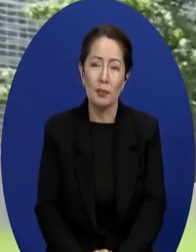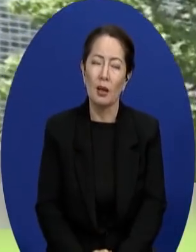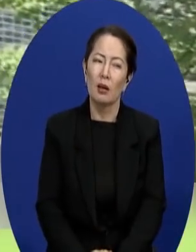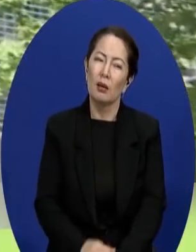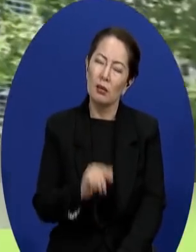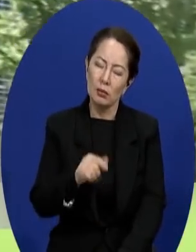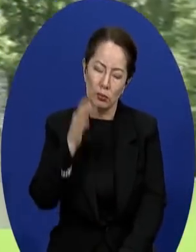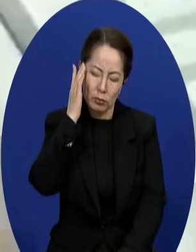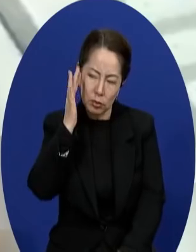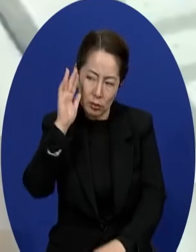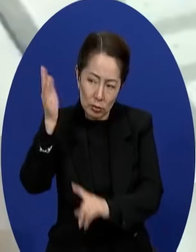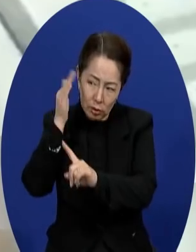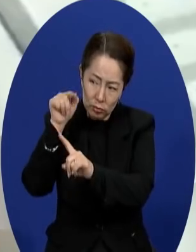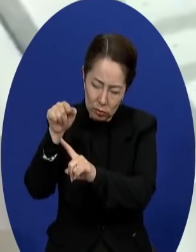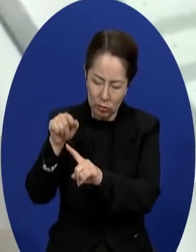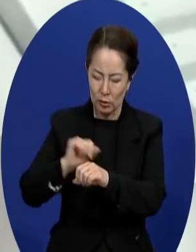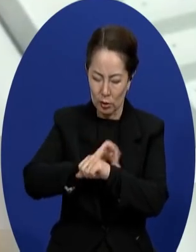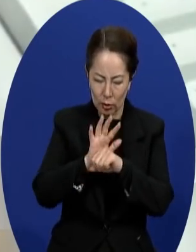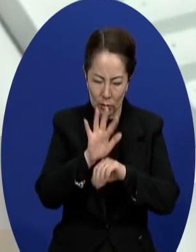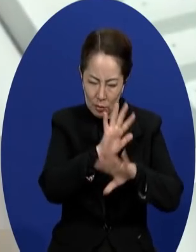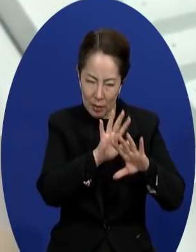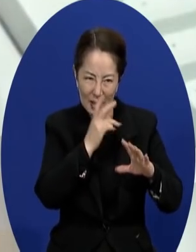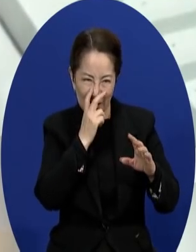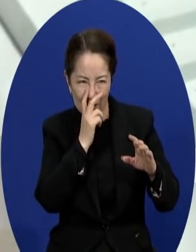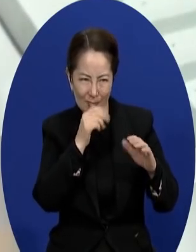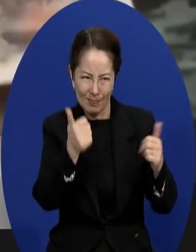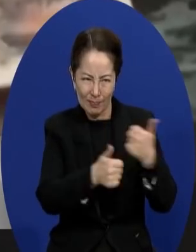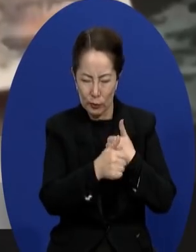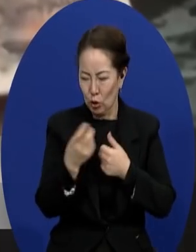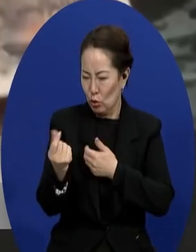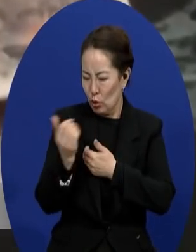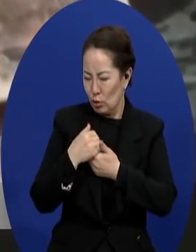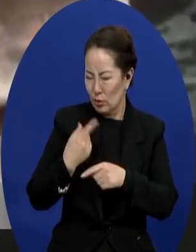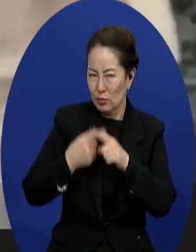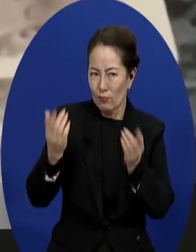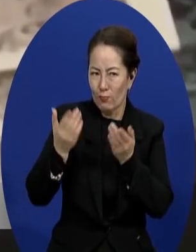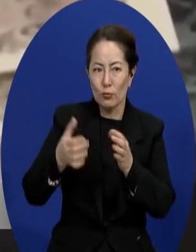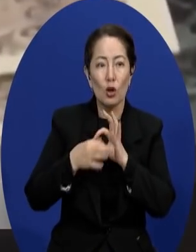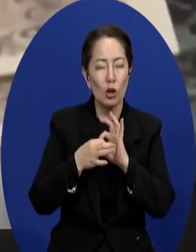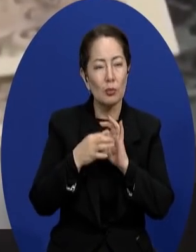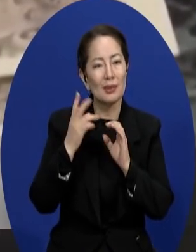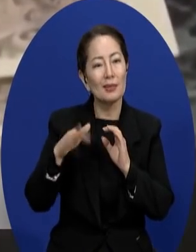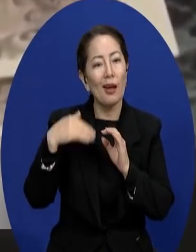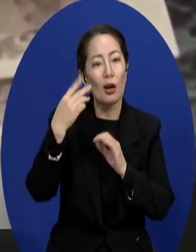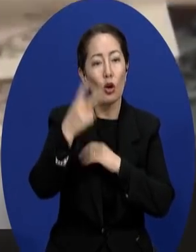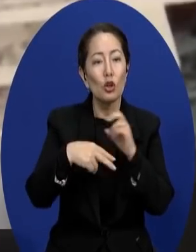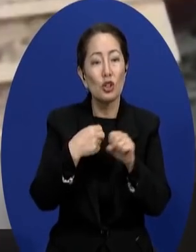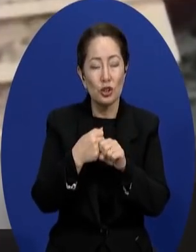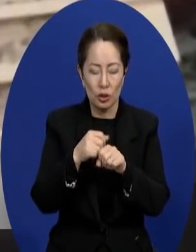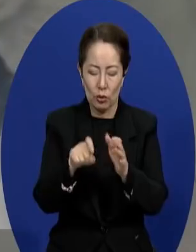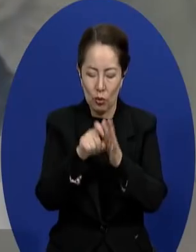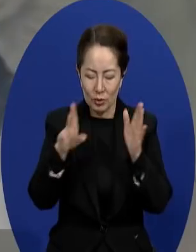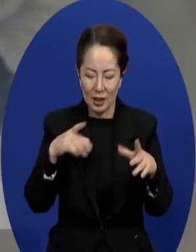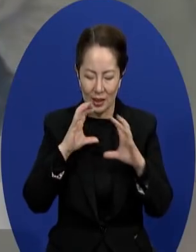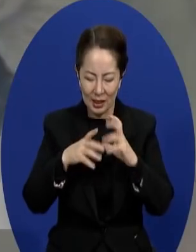Үндсэндээ бодлого тодорхойлогчид цардхлын хяналтандаа авах хөрөнгө оруулалтыг эрчимжүүлэх дорвитой алхмуудаас ирэх одоо 2 жилийн хугацааны дэлхийн эдийн засгийн